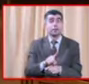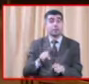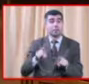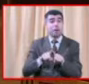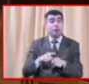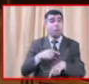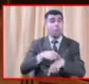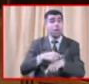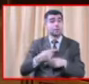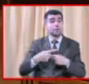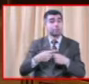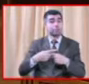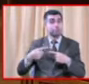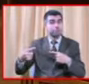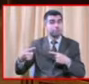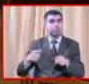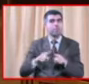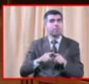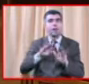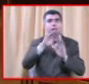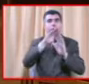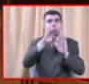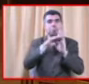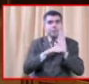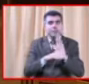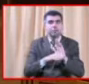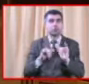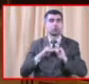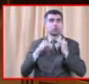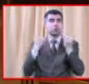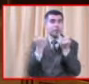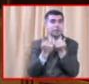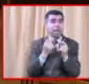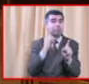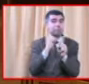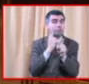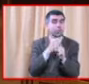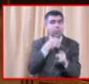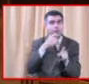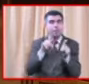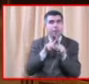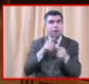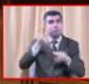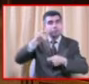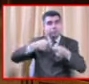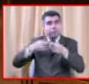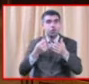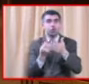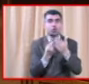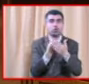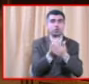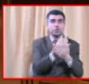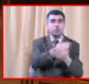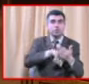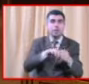وقت، وهو الوقت اللي كان عندنا كافي في اطار اللجنه واللي قدمنا لكم فيها المخطط ديال الوزاره من اجل الارتقاء بمنظومه التعليم العالي والبحث العلمي